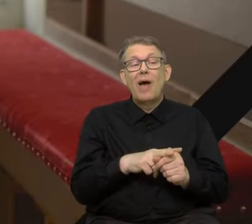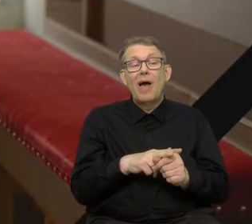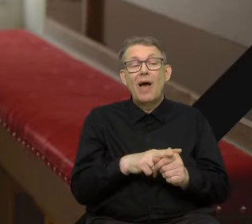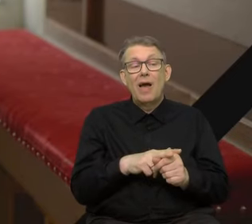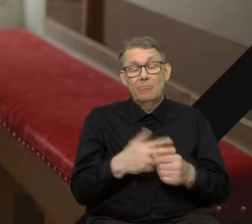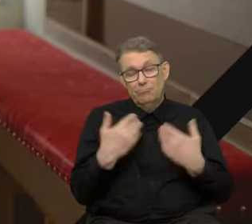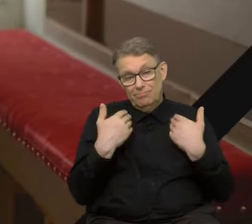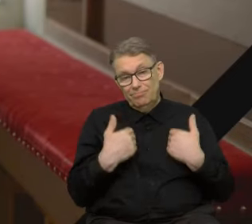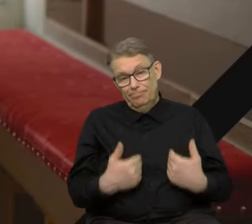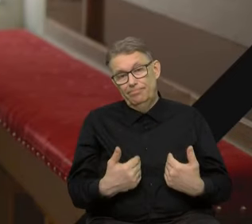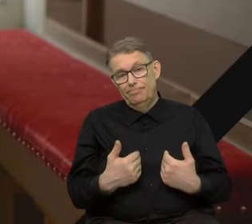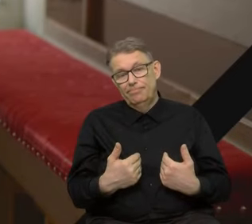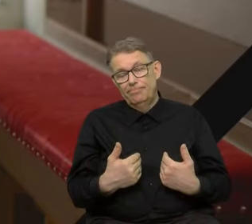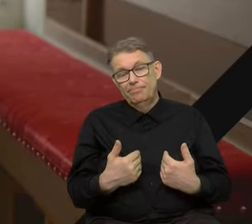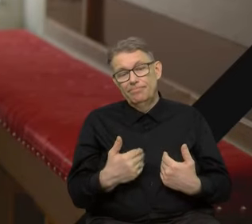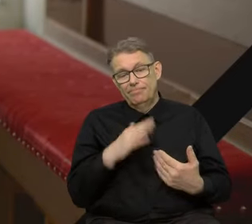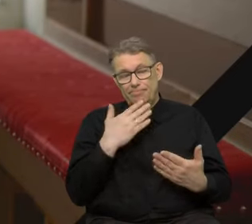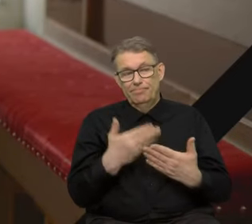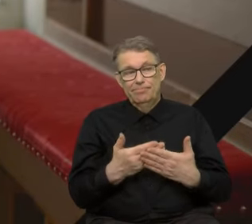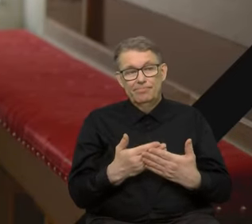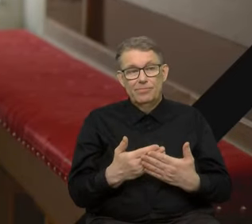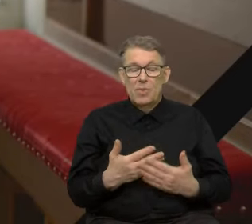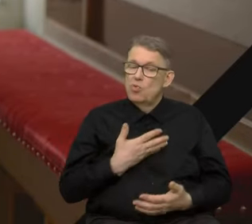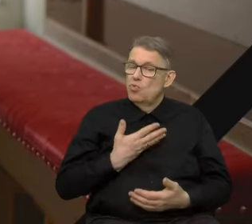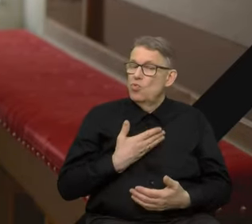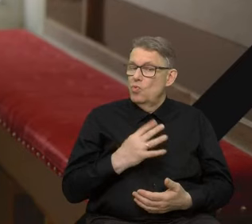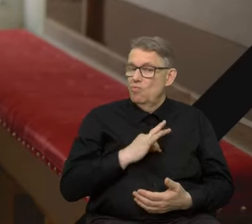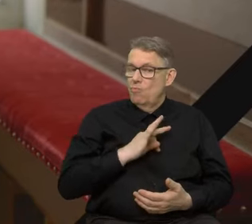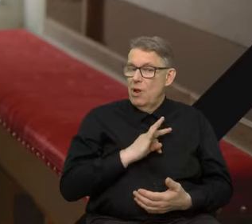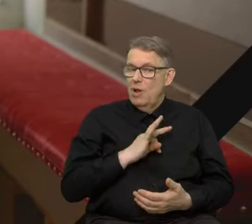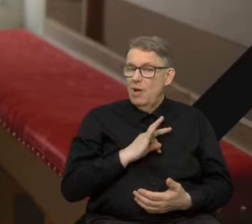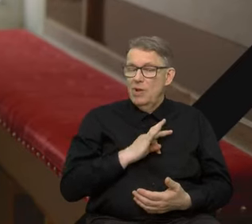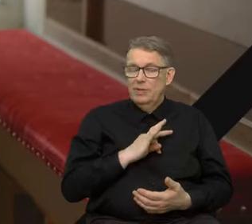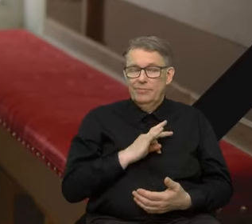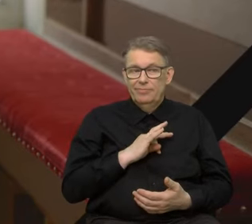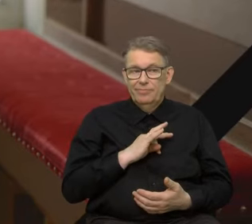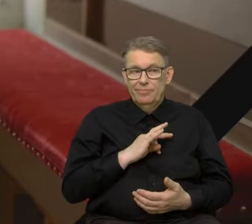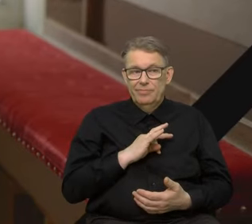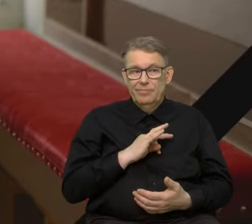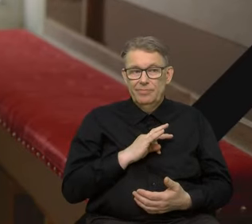według mnie, w moim odczuciu,